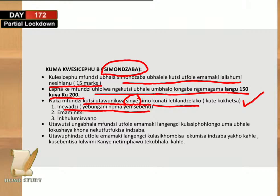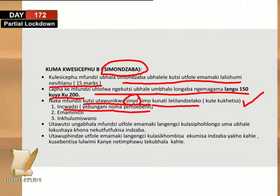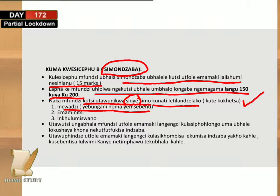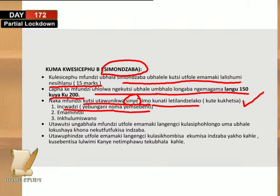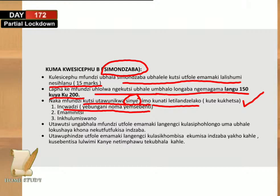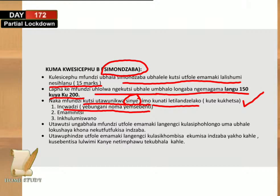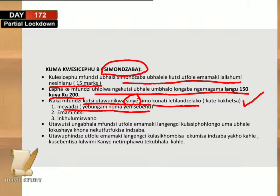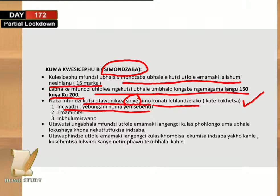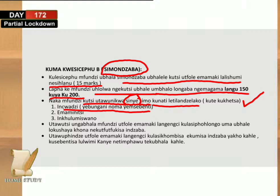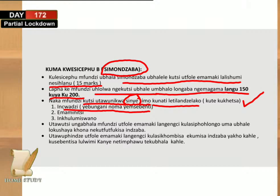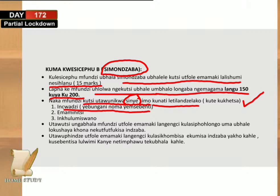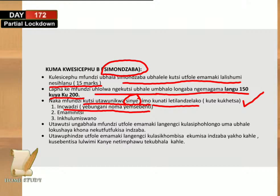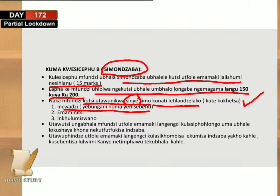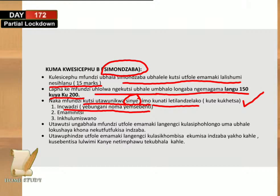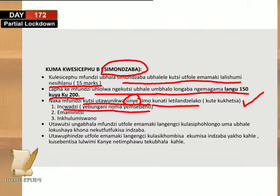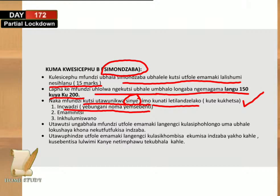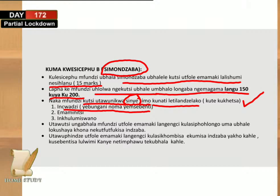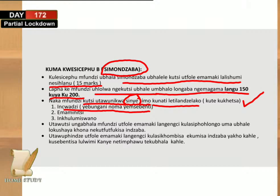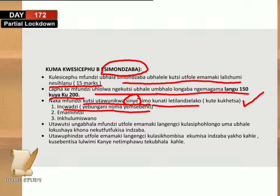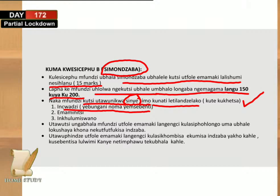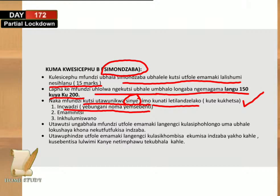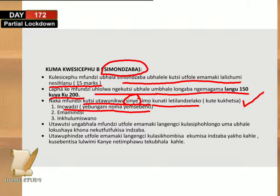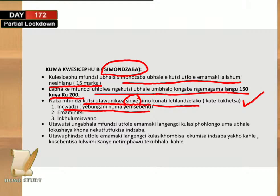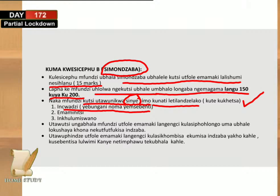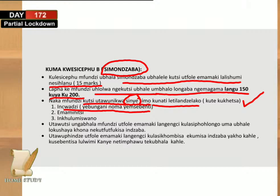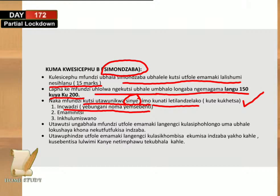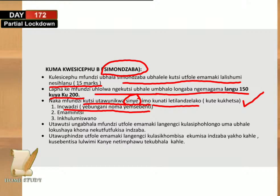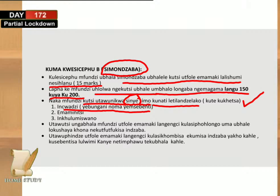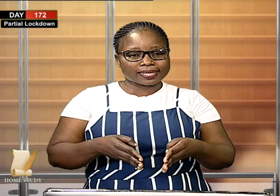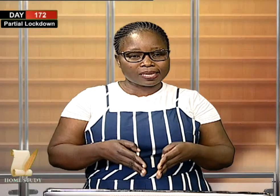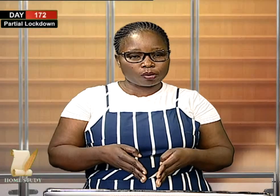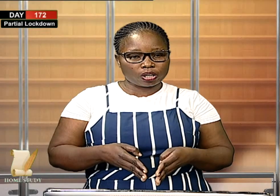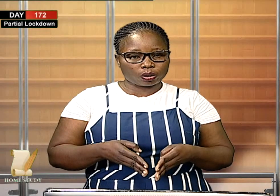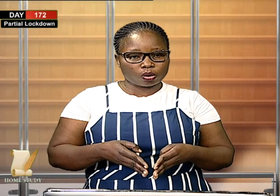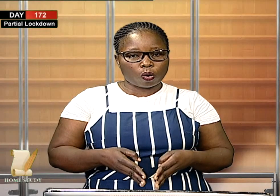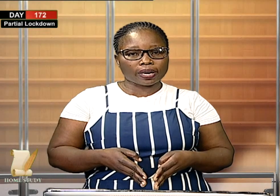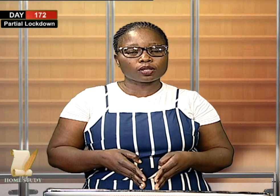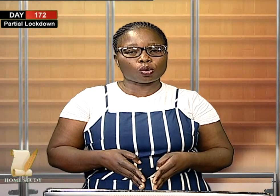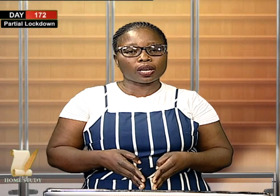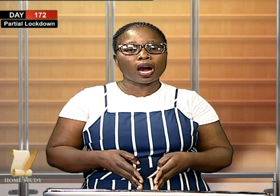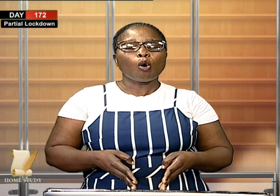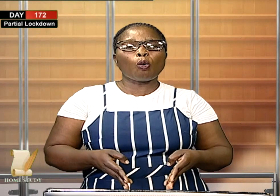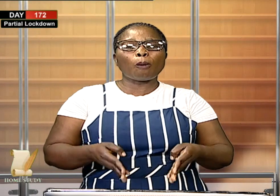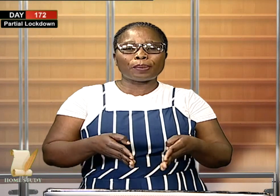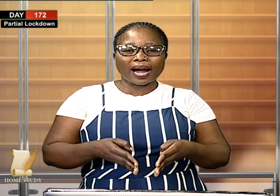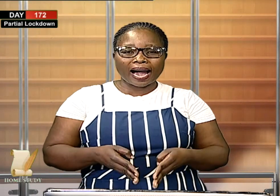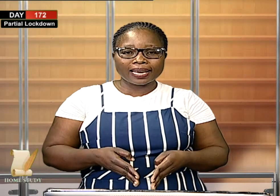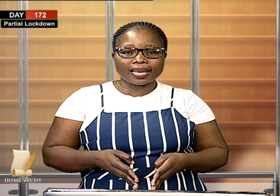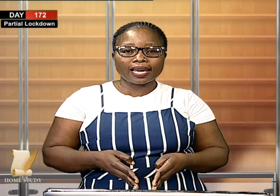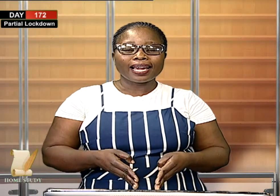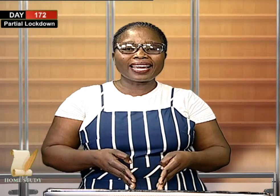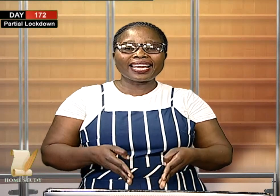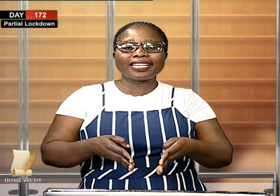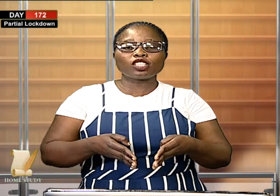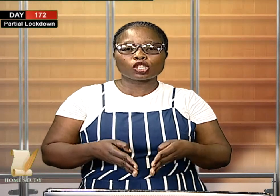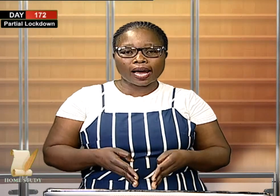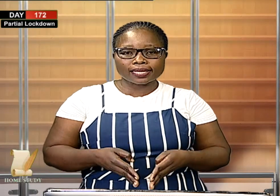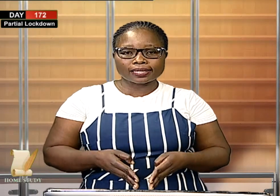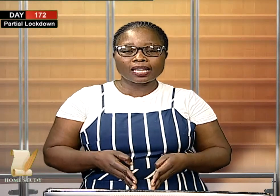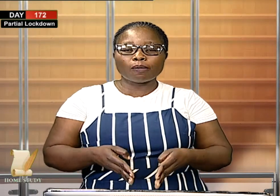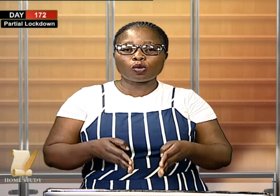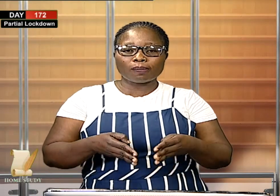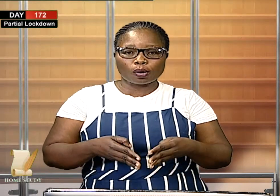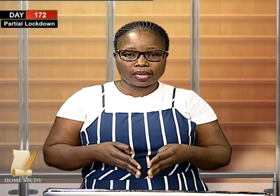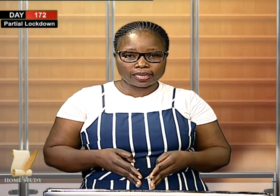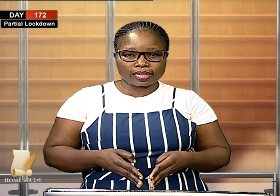kumzala uyangena lapho kulombuto lo nikwete wena noma kulesimo lo nikwete wona sona ubhale